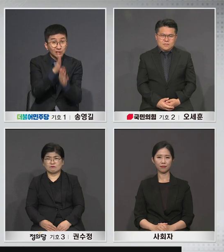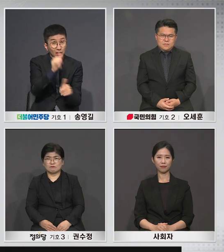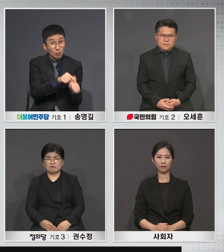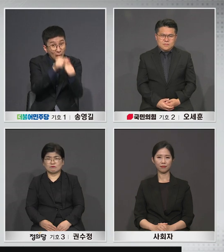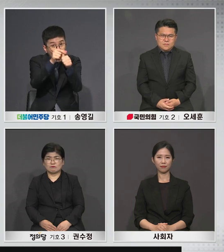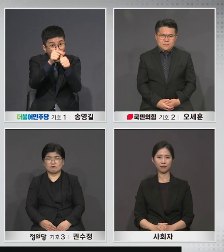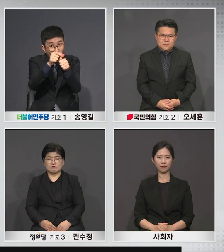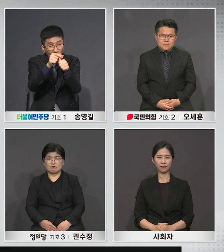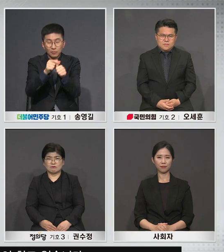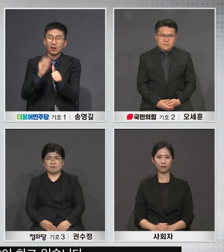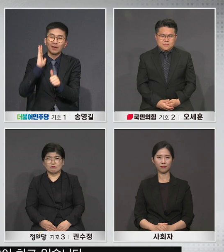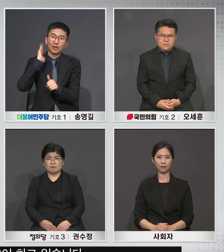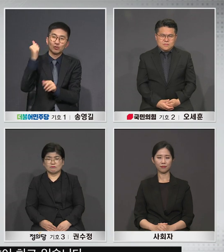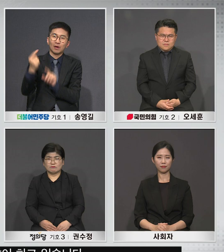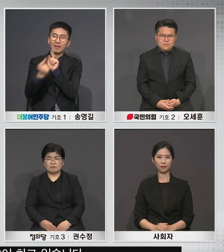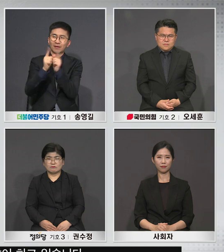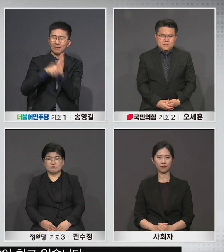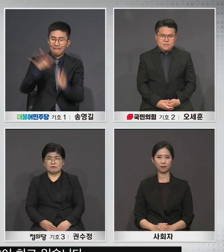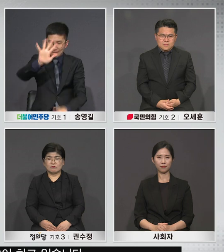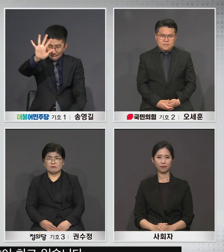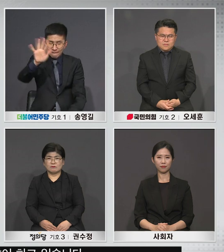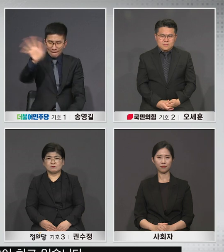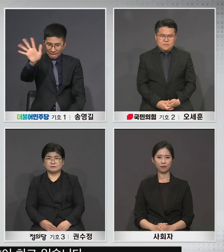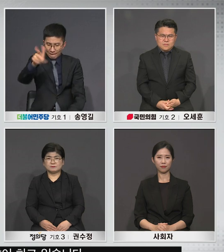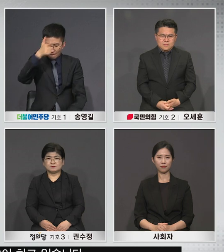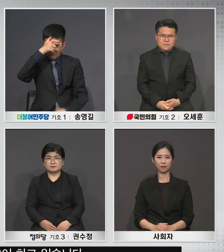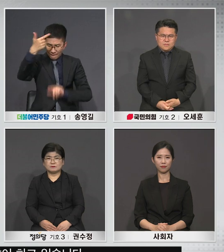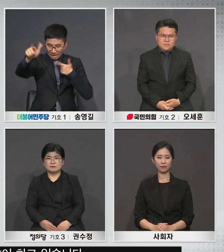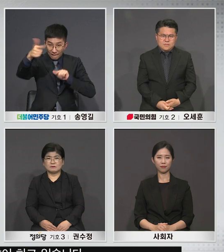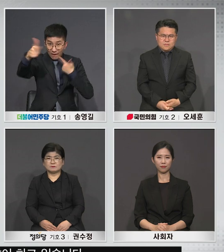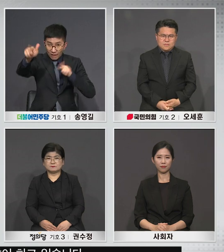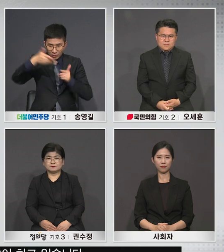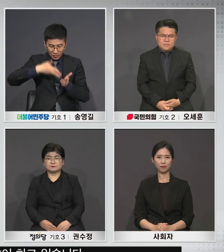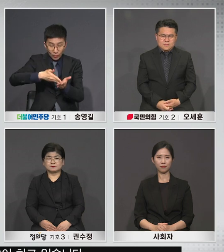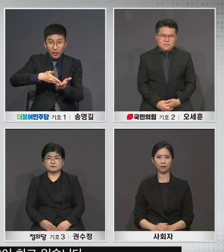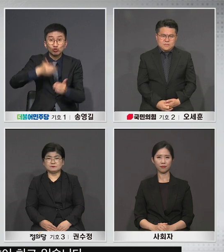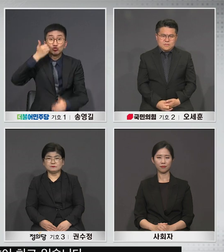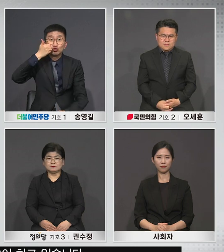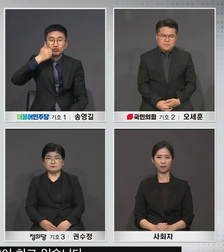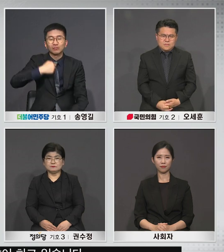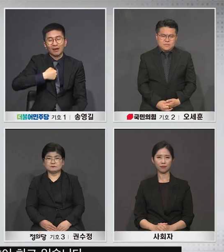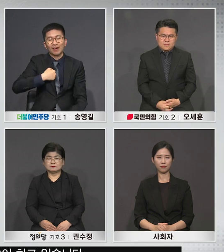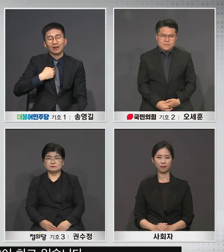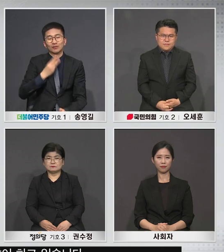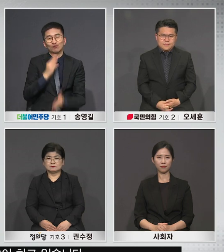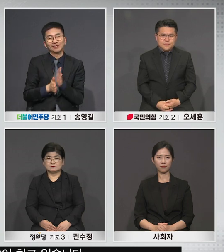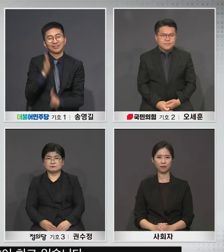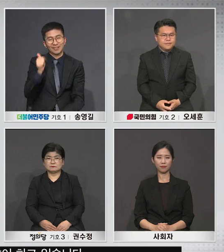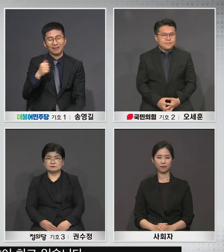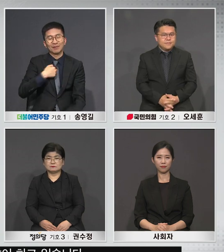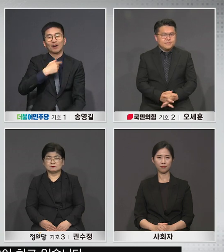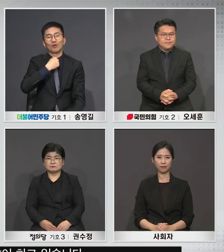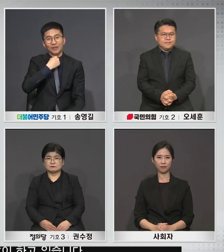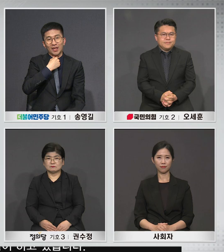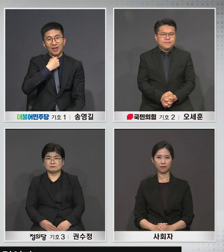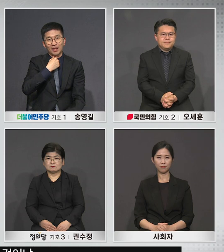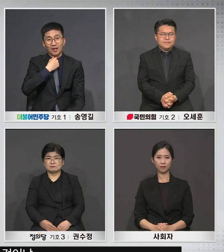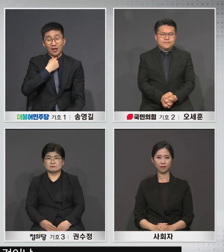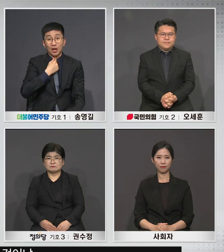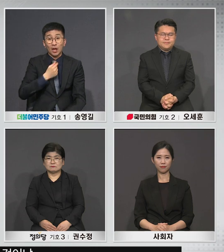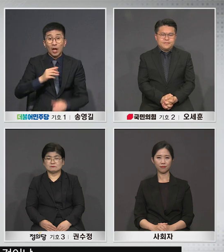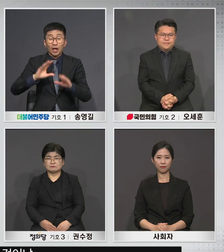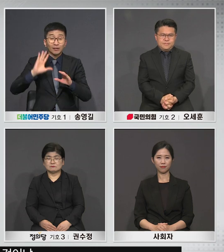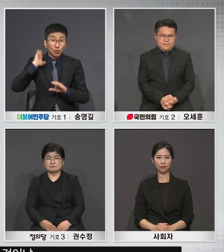서민들의 목소리를 시민의 목소리를 당당하게 전달하는 시장을 뽑을 것이냐. 유일하게 국무위에 참석하는 시장.